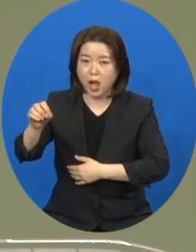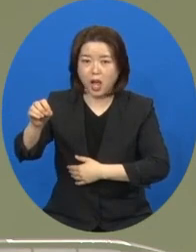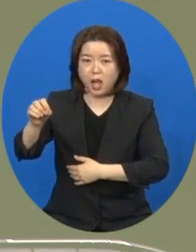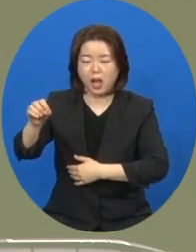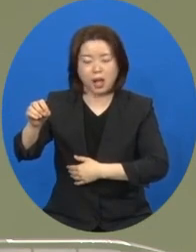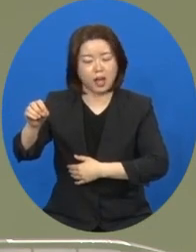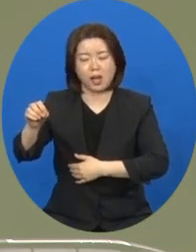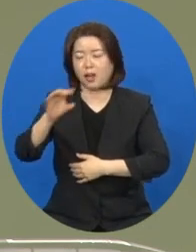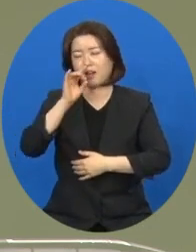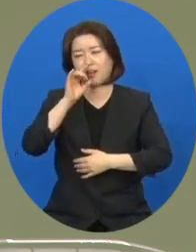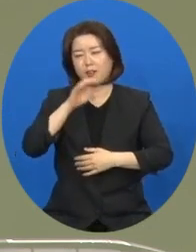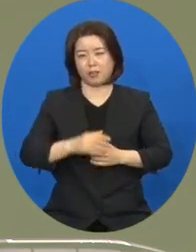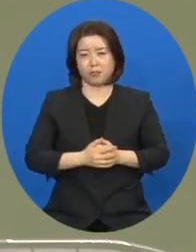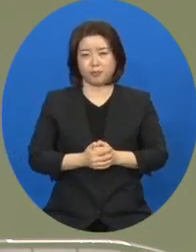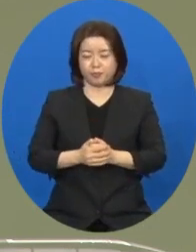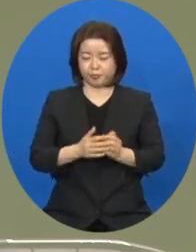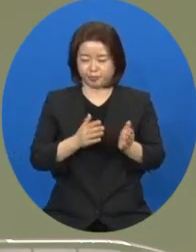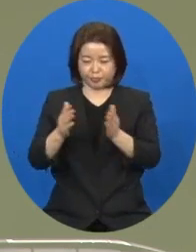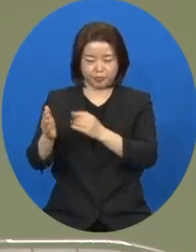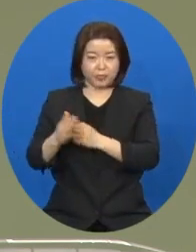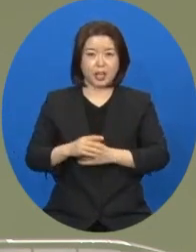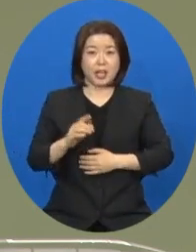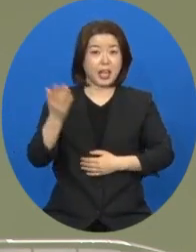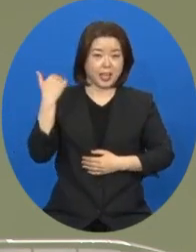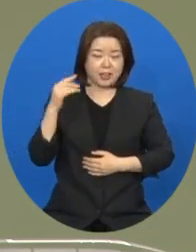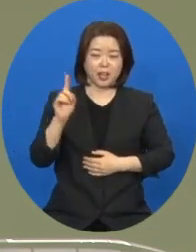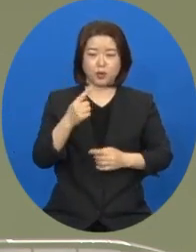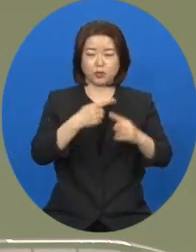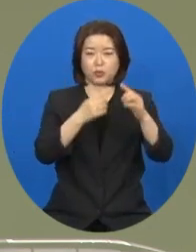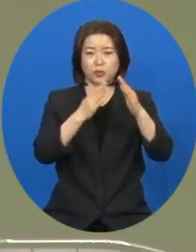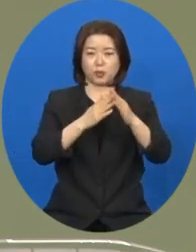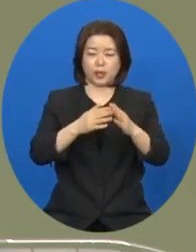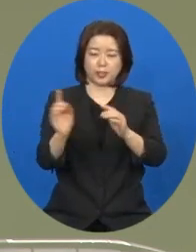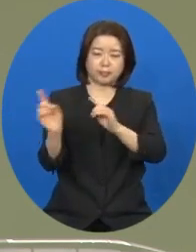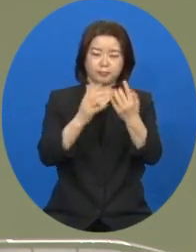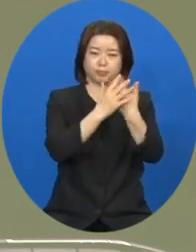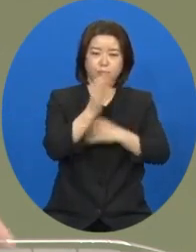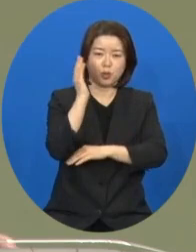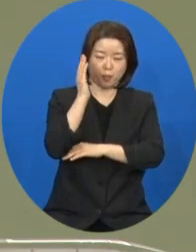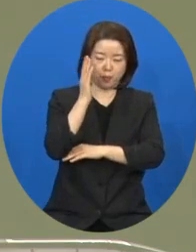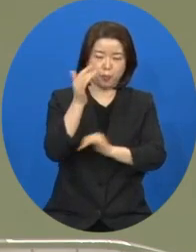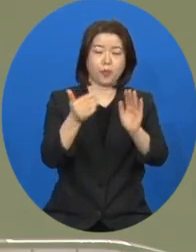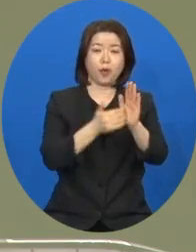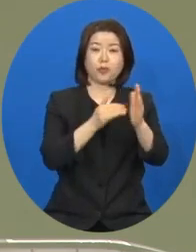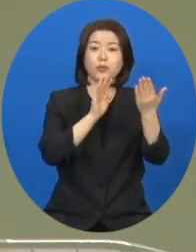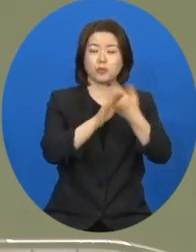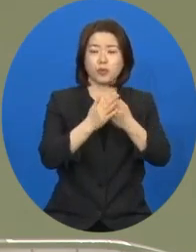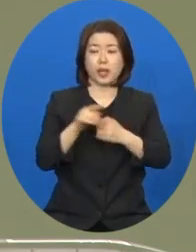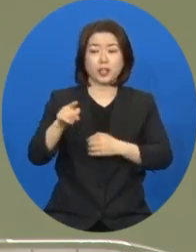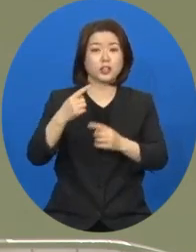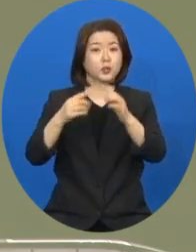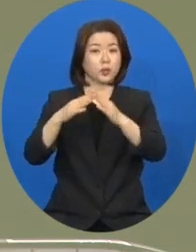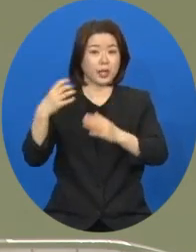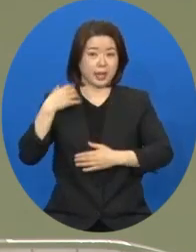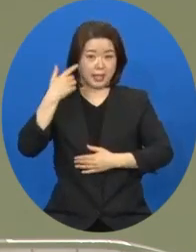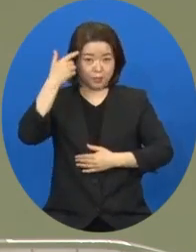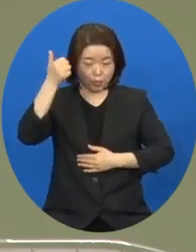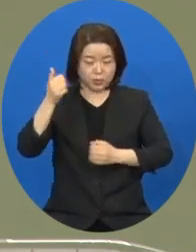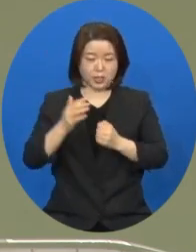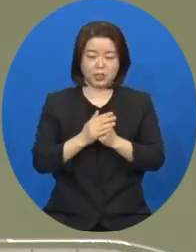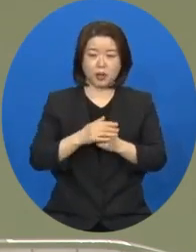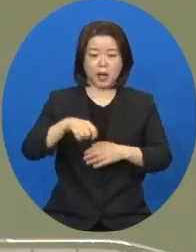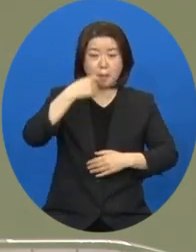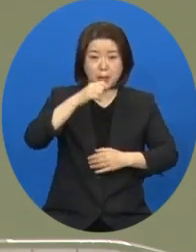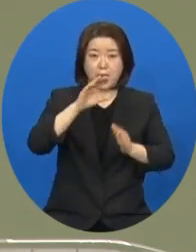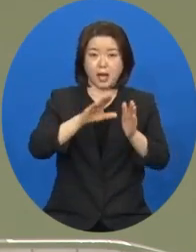어느 교회 부흥회를 마치고 그 목사님과 마지막에 식사를 하는데 그 목사님이